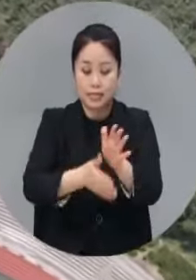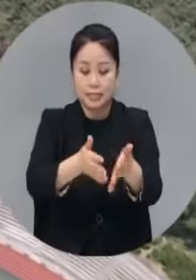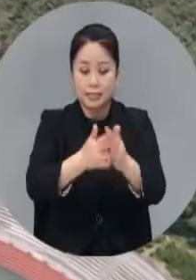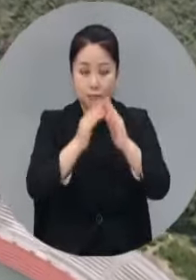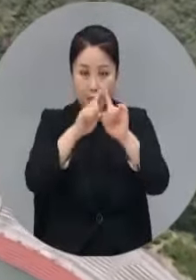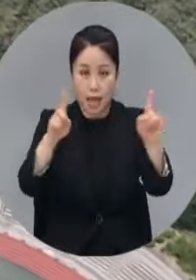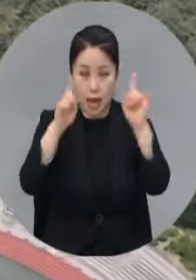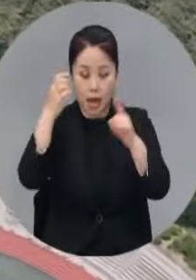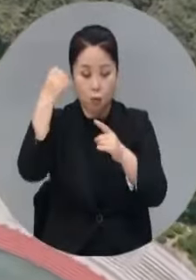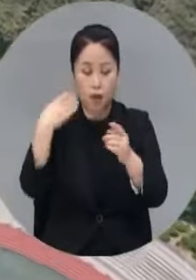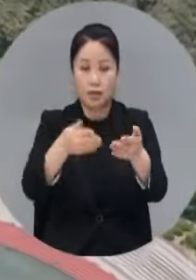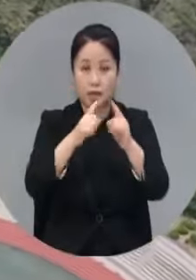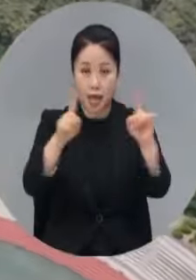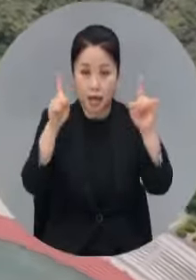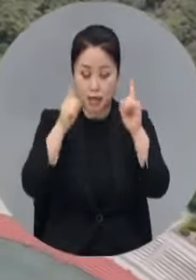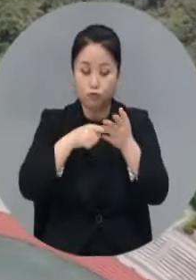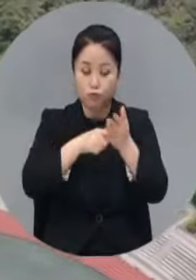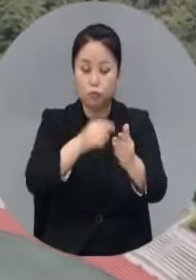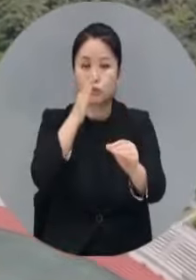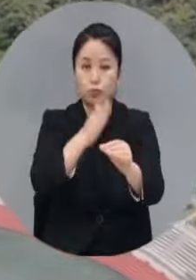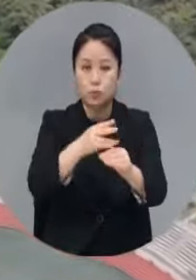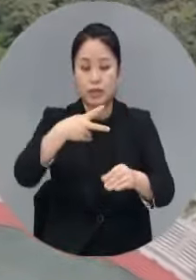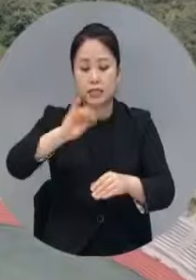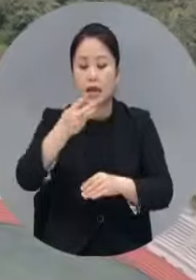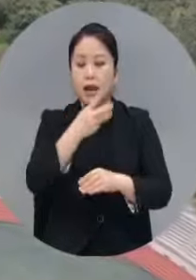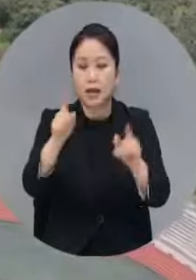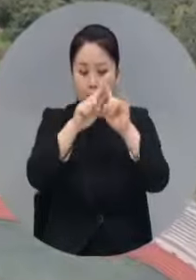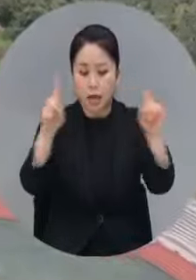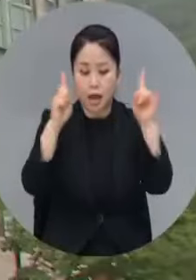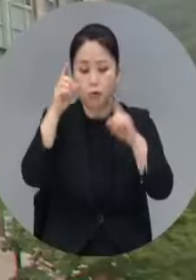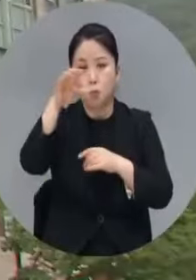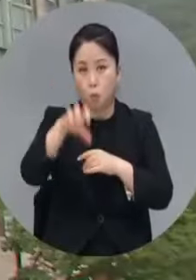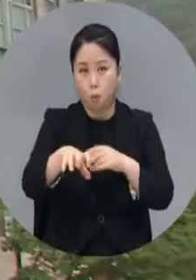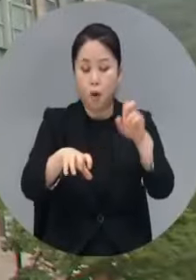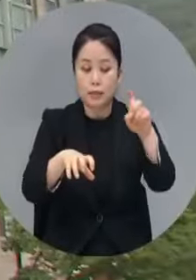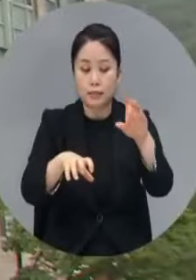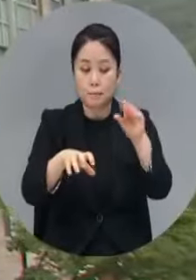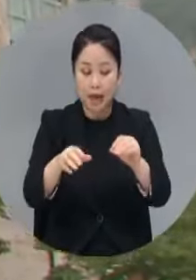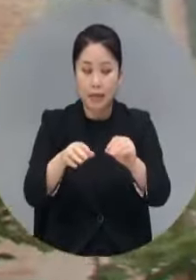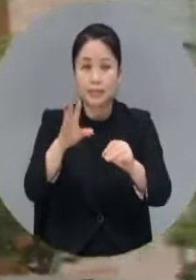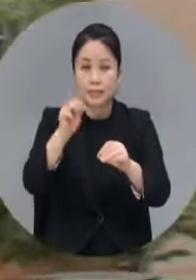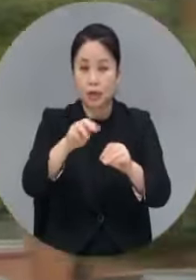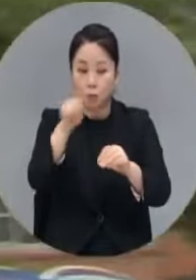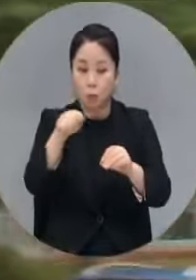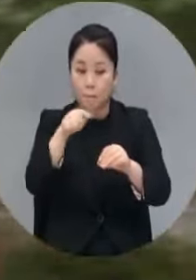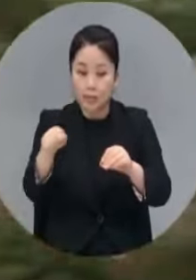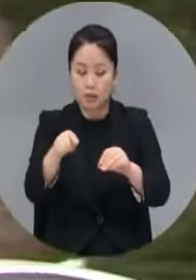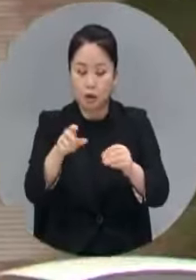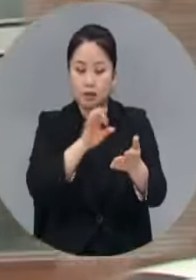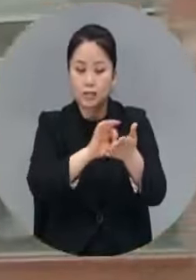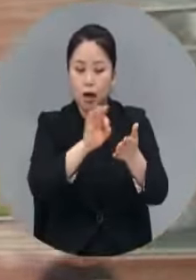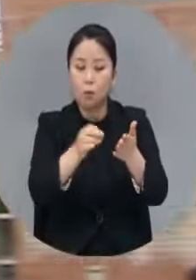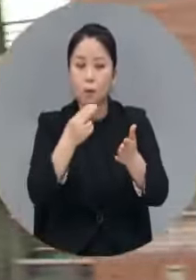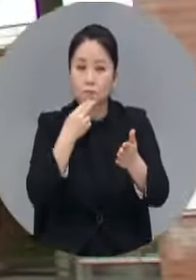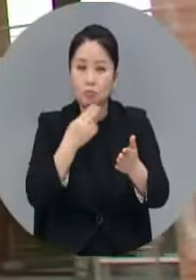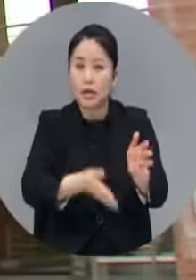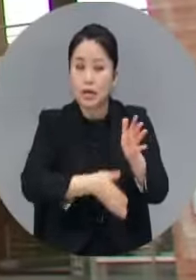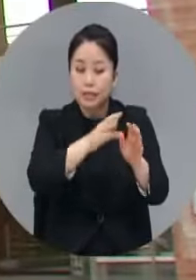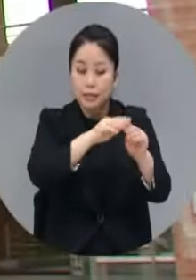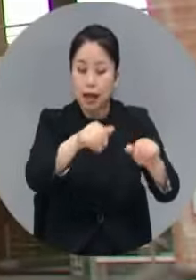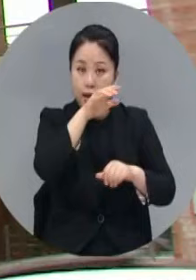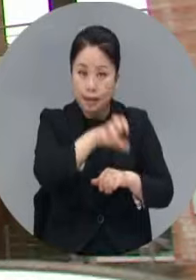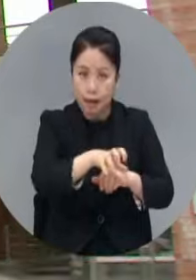부산시립대학원 대학이 추진되고 있는 신라대학교 캠퍼스입니다. 10만 제곱미터 유휴부지에 본관과 강의동, 건물 3개를